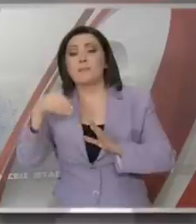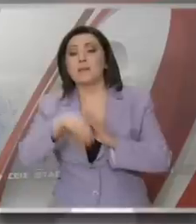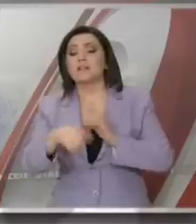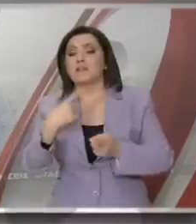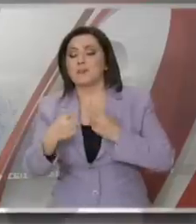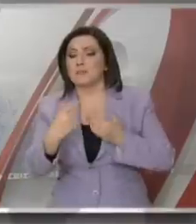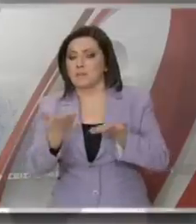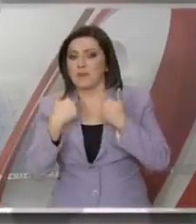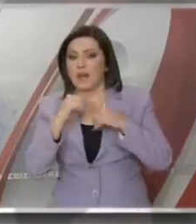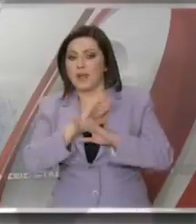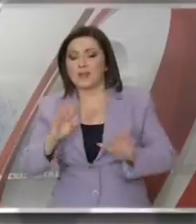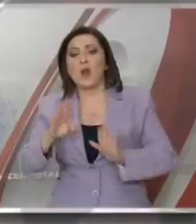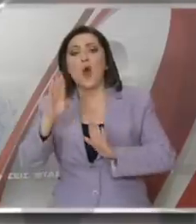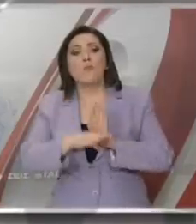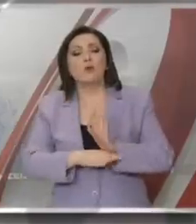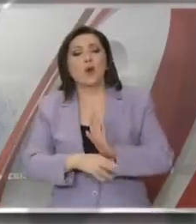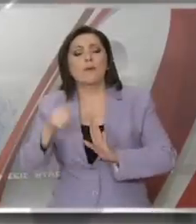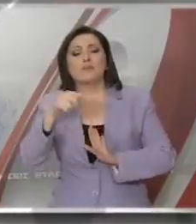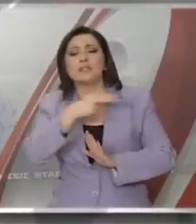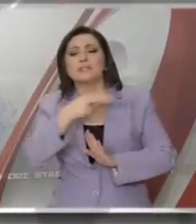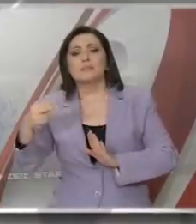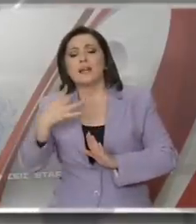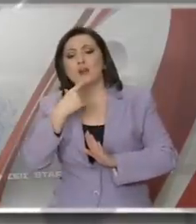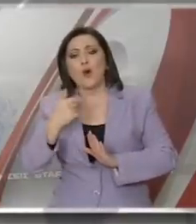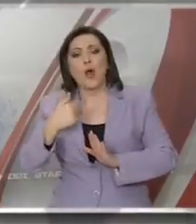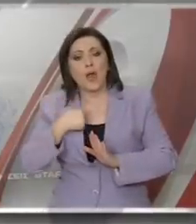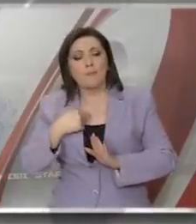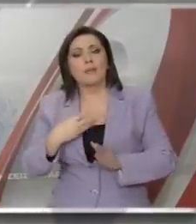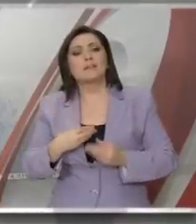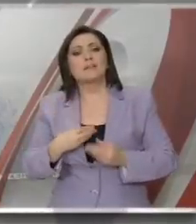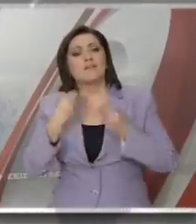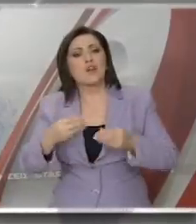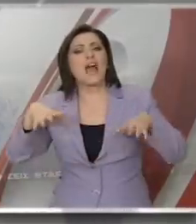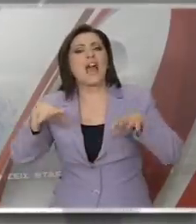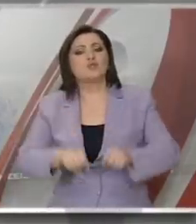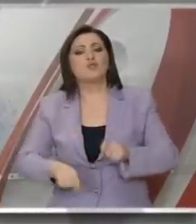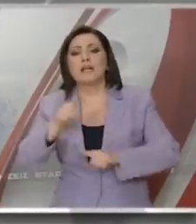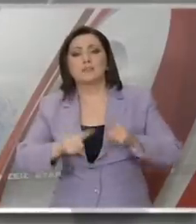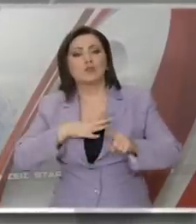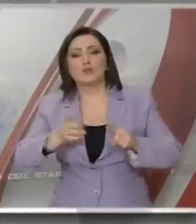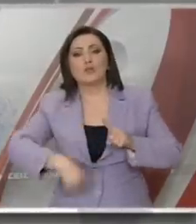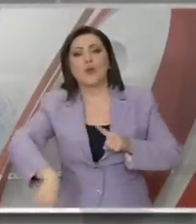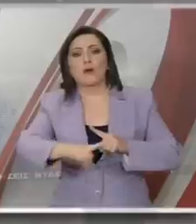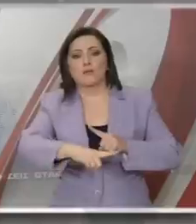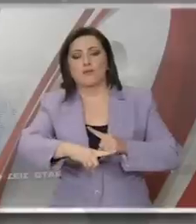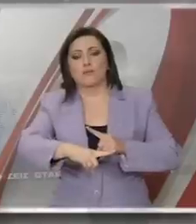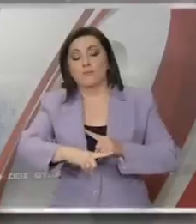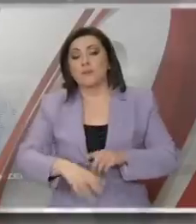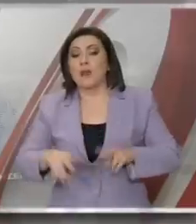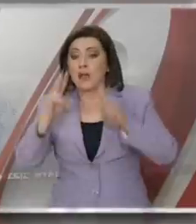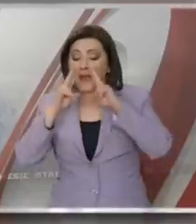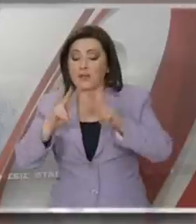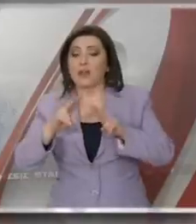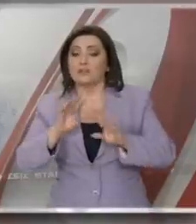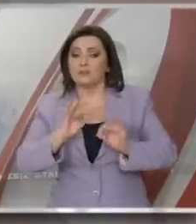ένα πρόγραμμα το οποίο βρίσκεται εκτός διαπραγμάτευσης σημαίνει γιατί αποκαθιστούμε τη λαϊκή κυριαρχία σε αυτό τον τόπο πολύ ξεκάθαρα θα πρώτη φορά επίσης θα υπάρξει